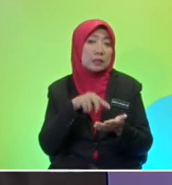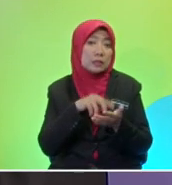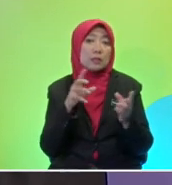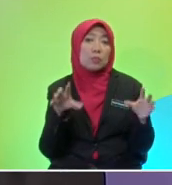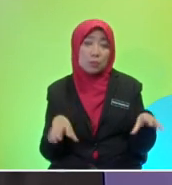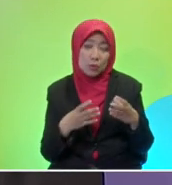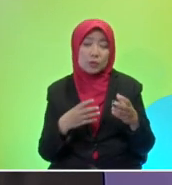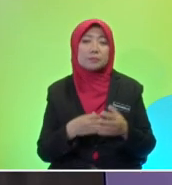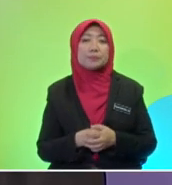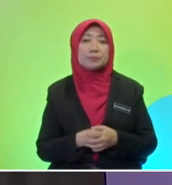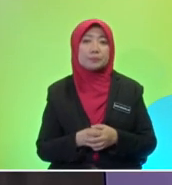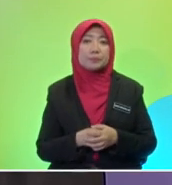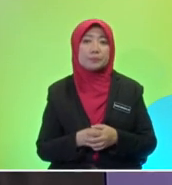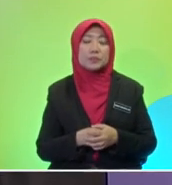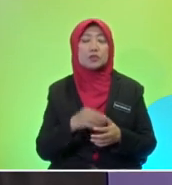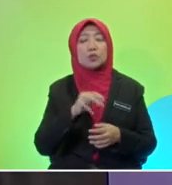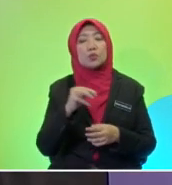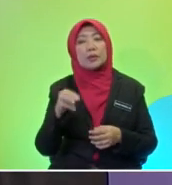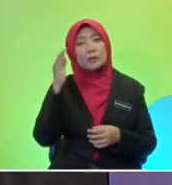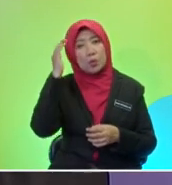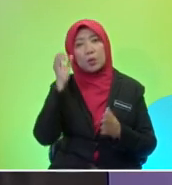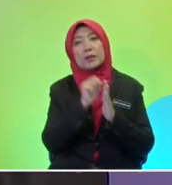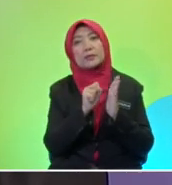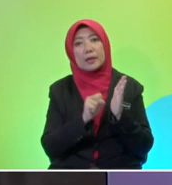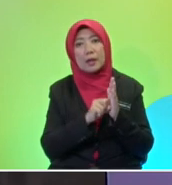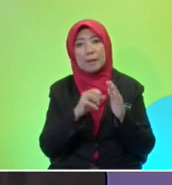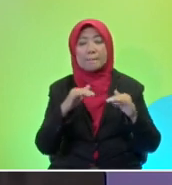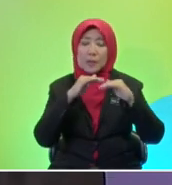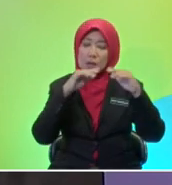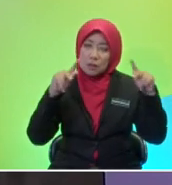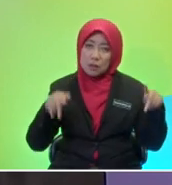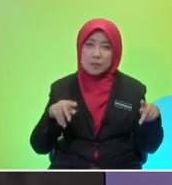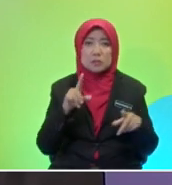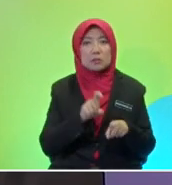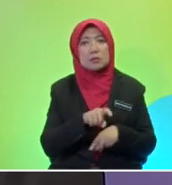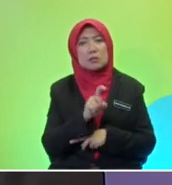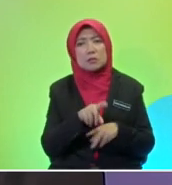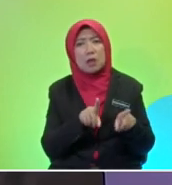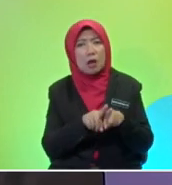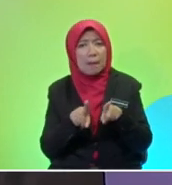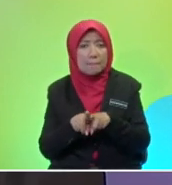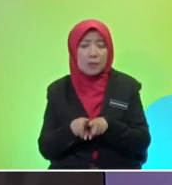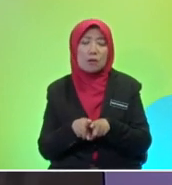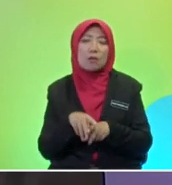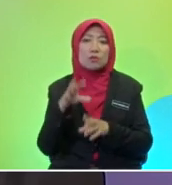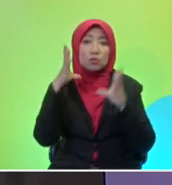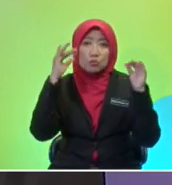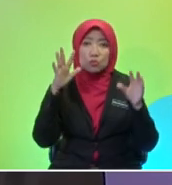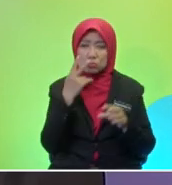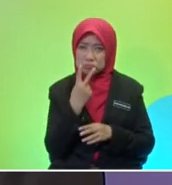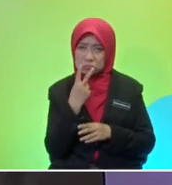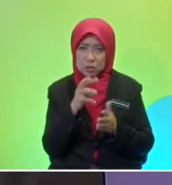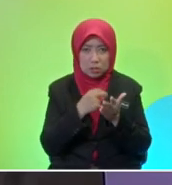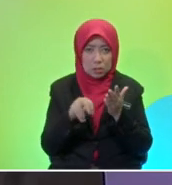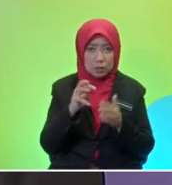Menurut kalian apakah syaratnya itu peringkat matriknya misi semua jadi disini guru kenapa menilai murid sama mereka sudah ada